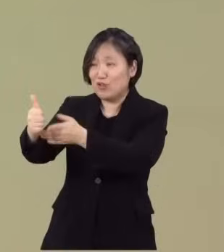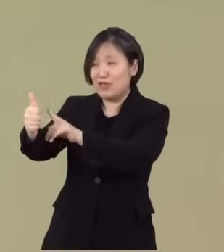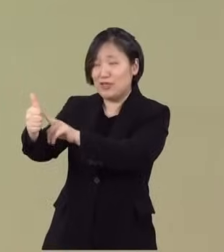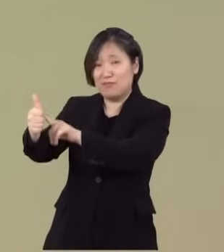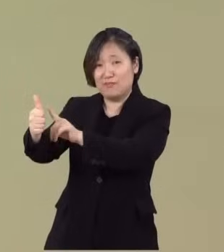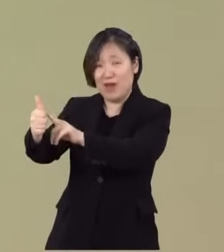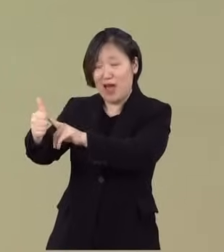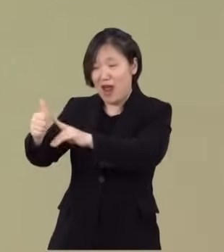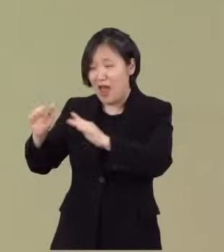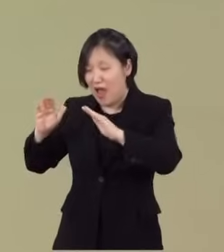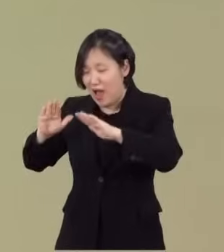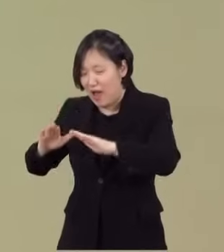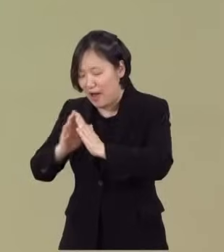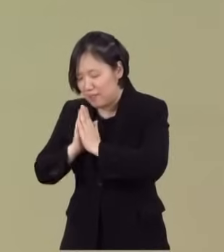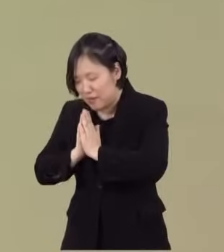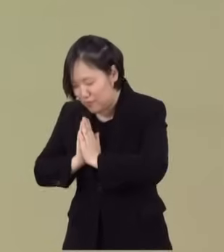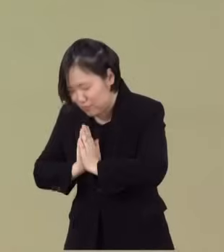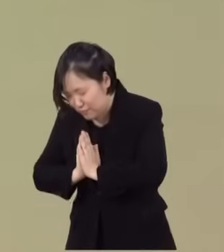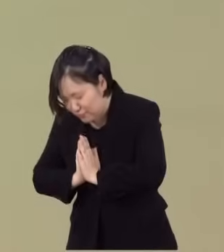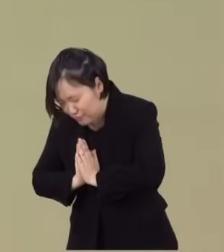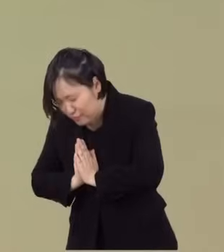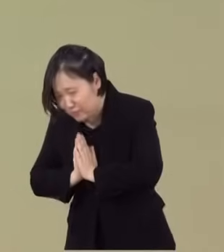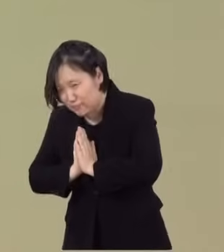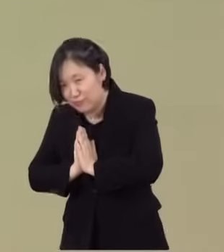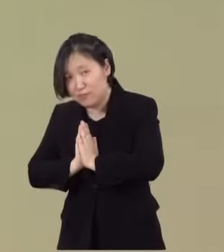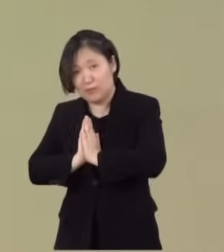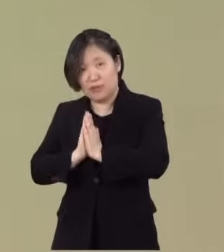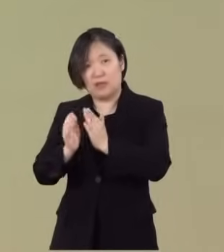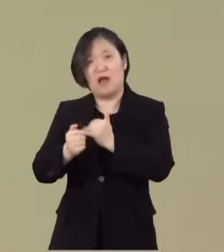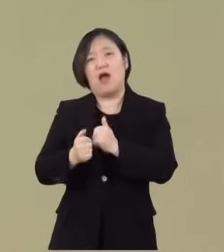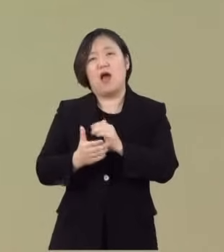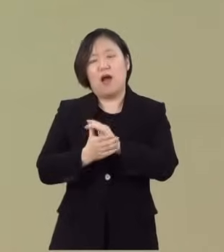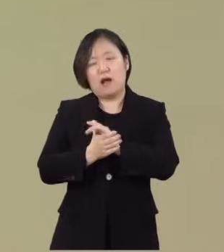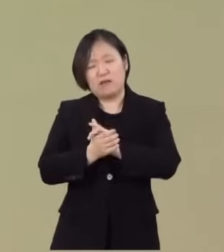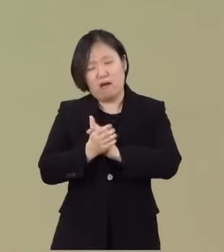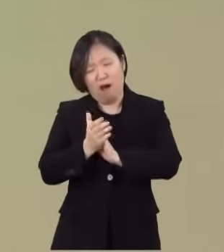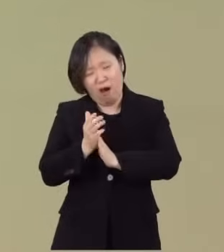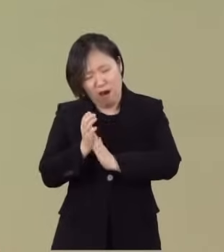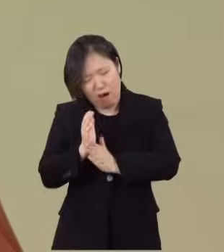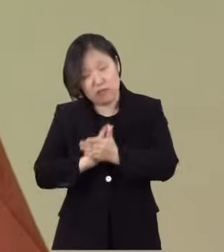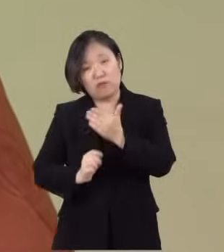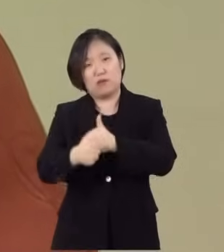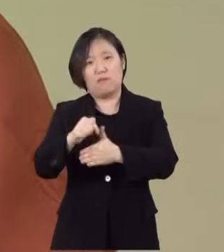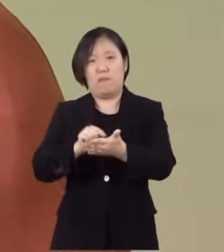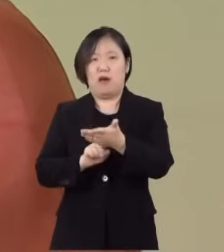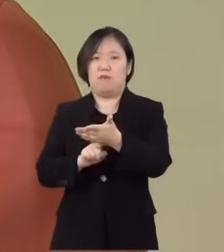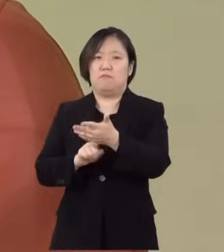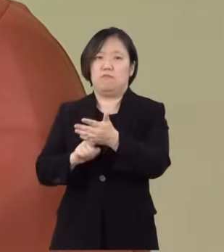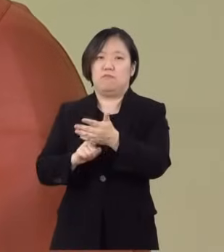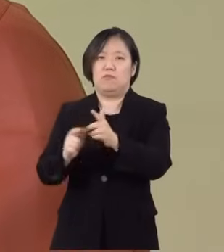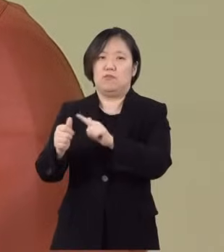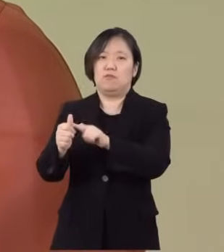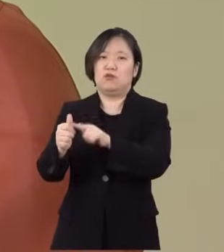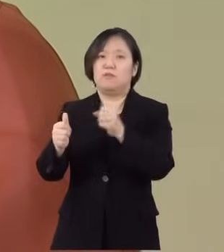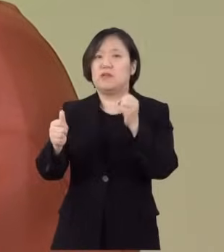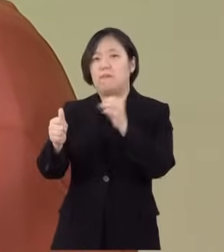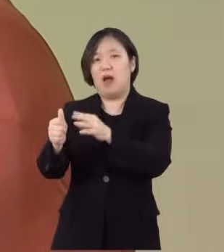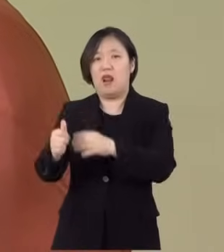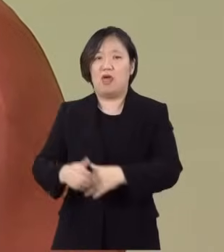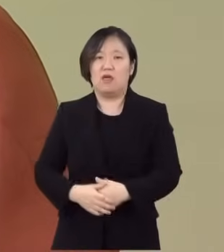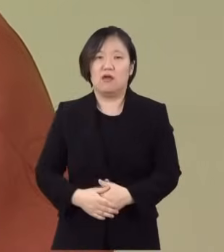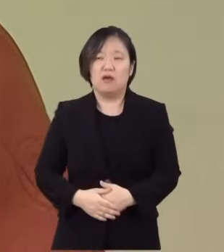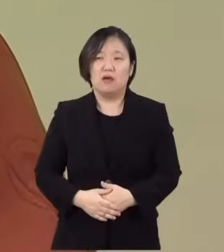부처님 발 아래 합장하고 공경하는 마음 이와 같이 발언합니다